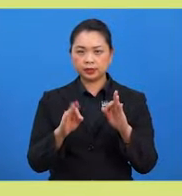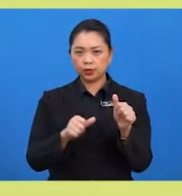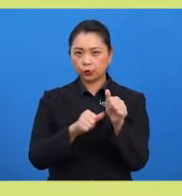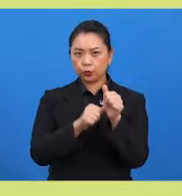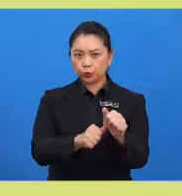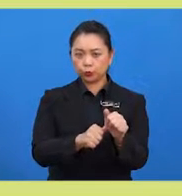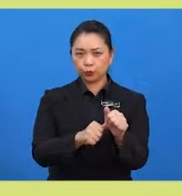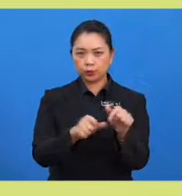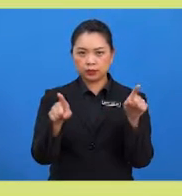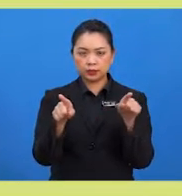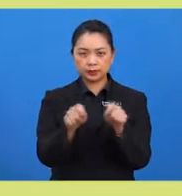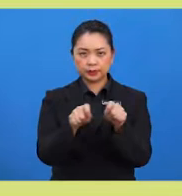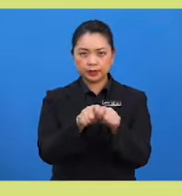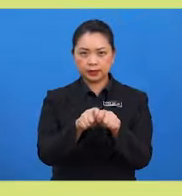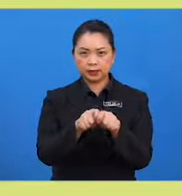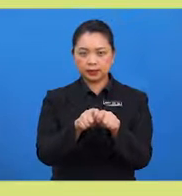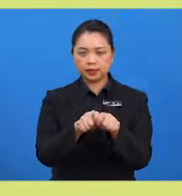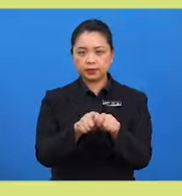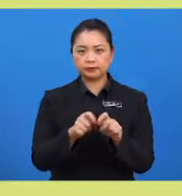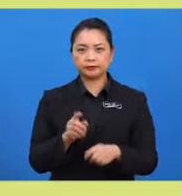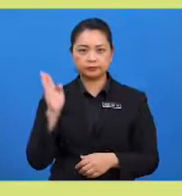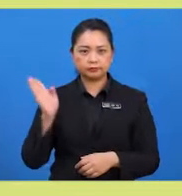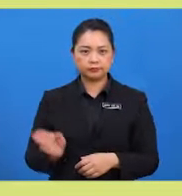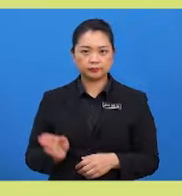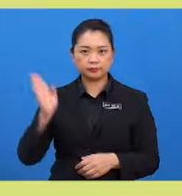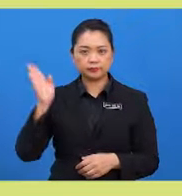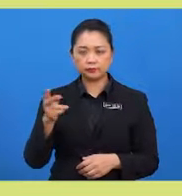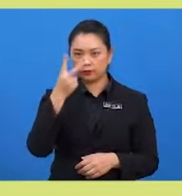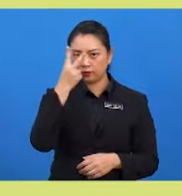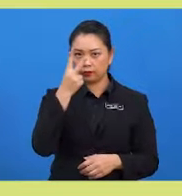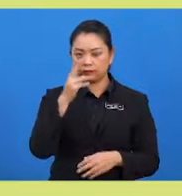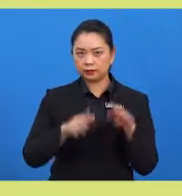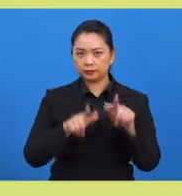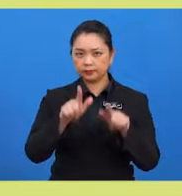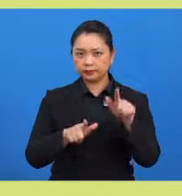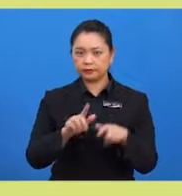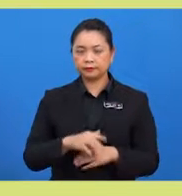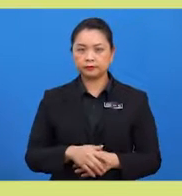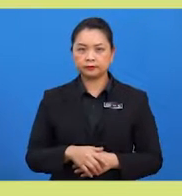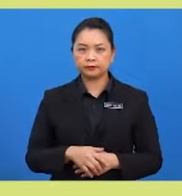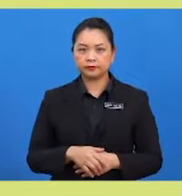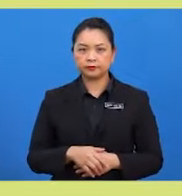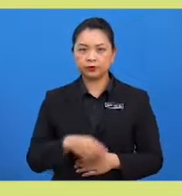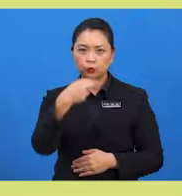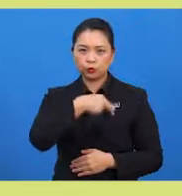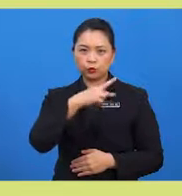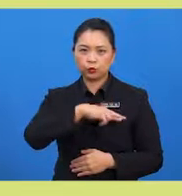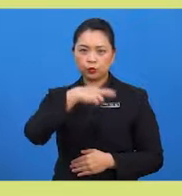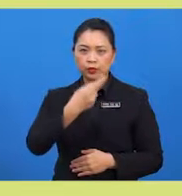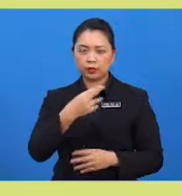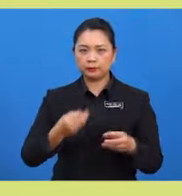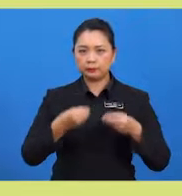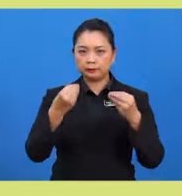dah format tetapkan. Tajuk Butik Anggun Siti, akaun perdagangan dan untung rugi bagi tahun